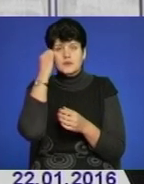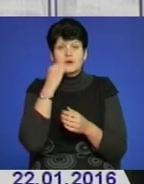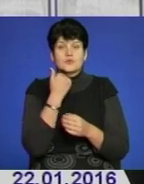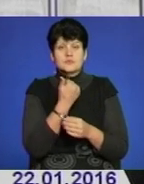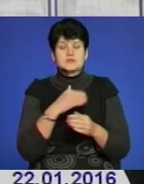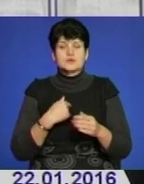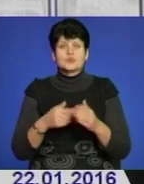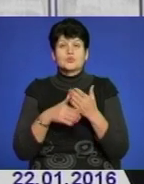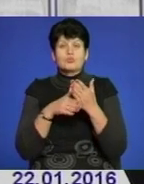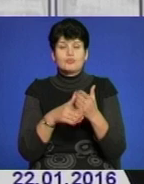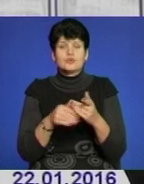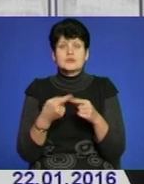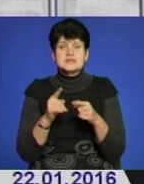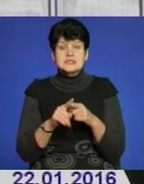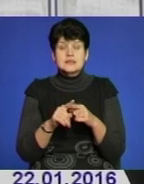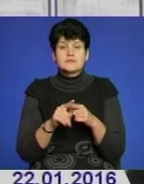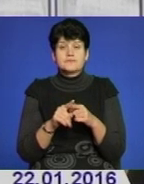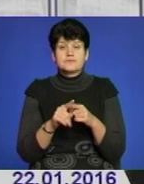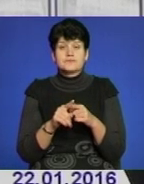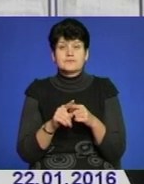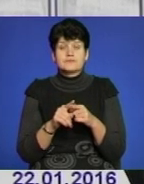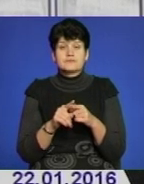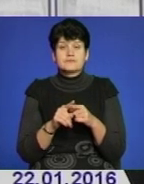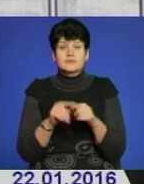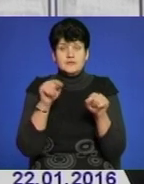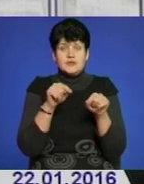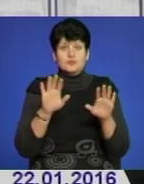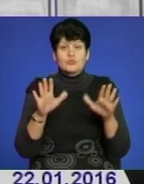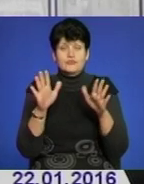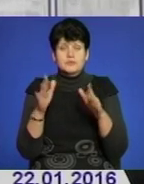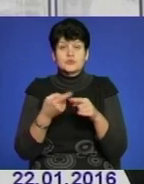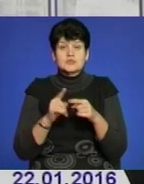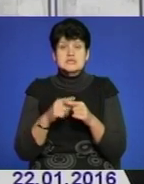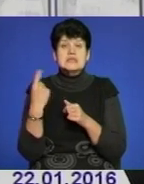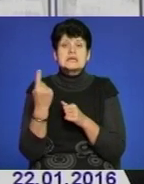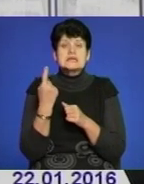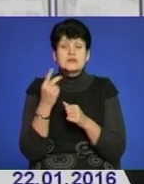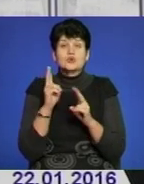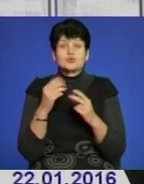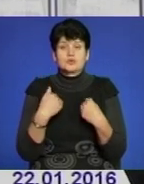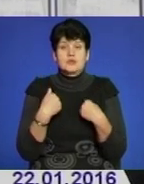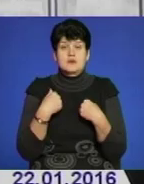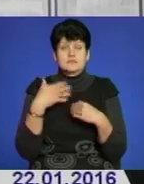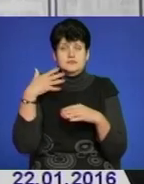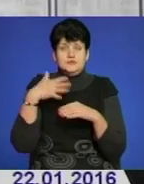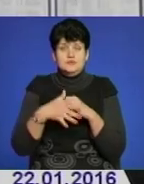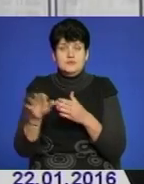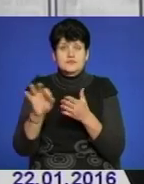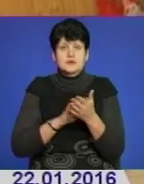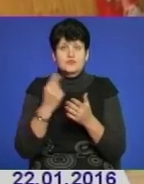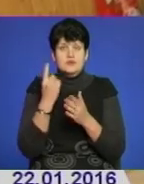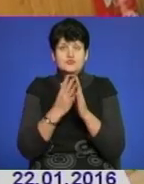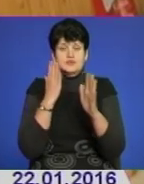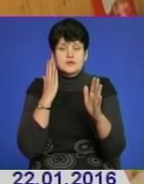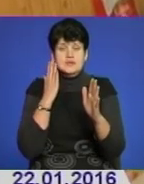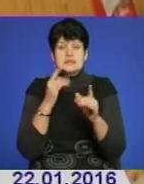за таку допомогу. Це на даному, в даному випадку це такий єдиний, хто нам відгукнувся зразу, в першу чергу.